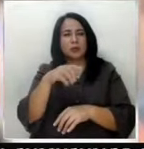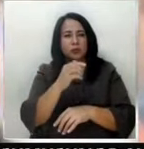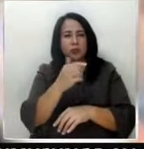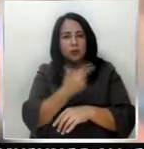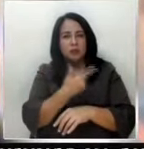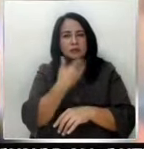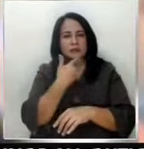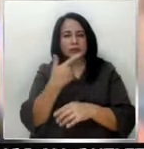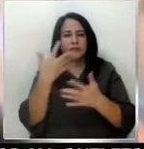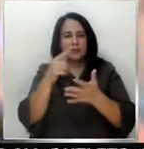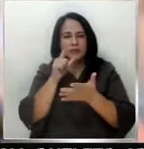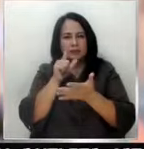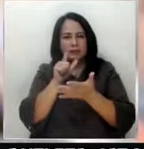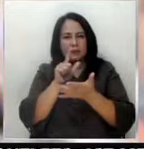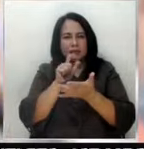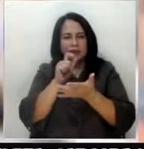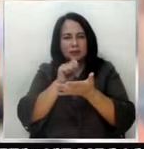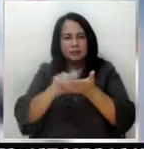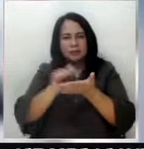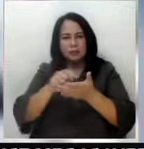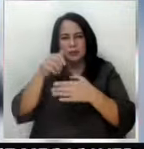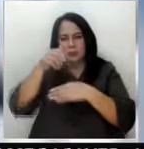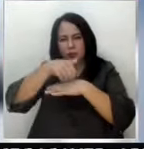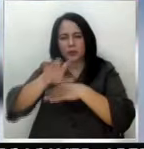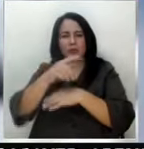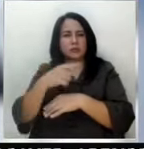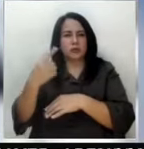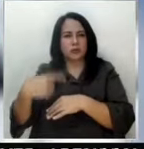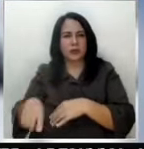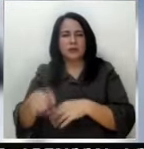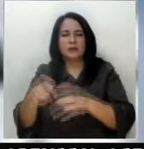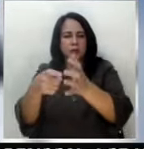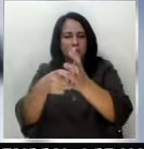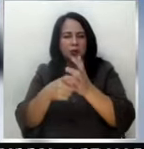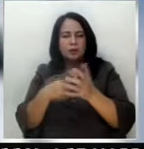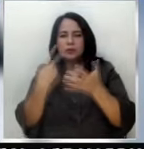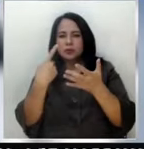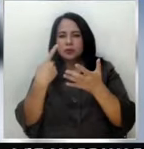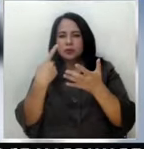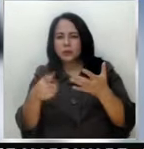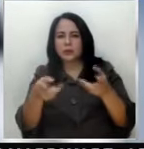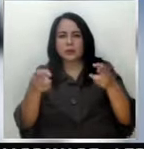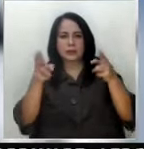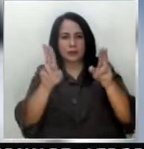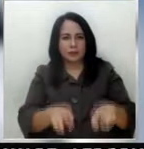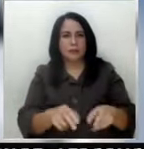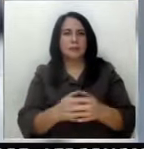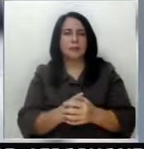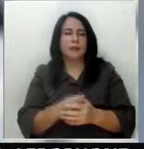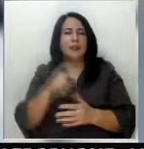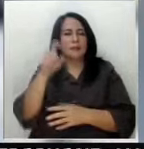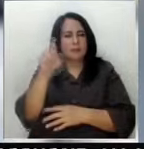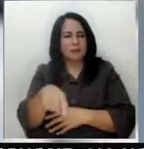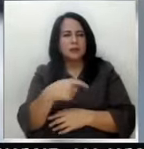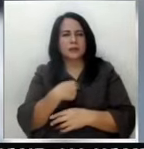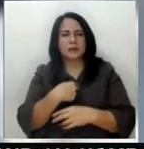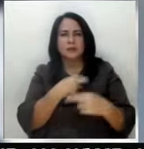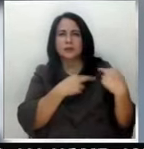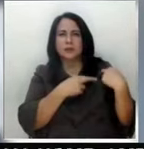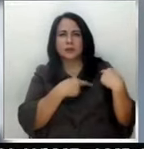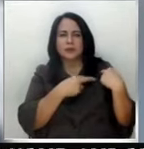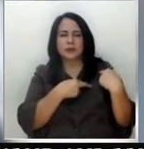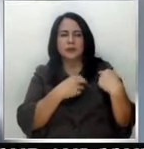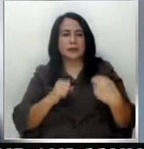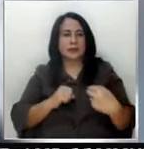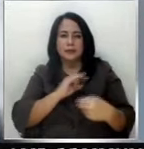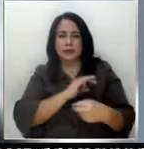sumulat na ang safety officer ng PCG sa China para obligay nitong imbestigaan din ang insidente. Dapat daw mapanagot ang tauhan ng barko ng China